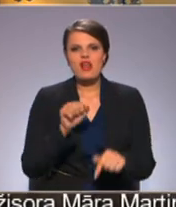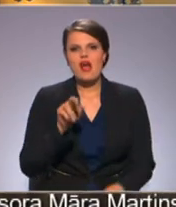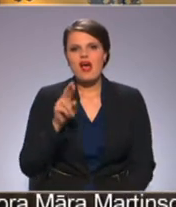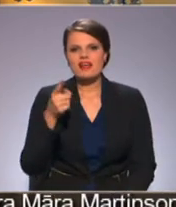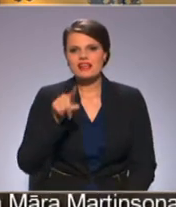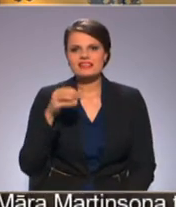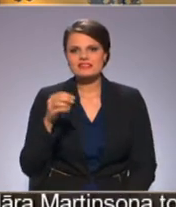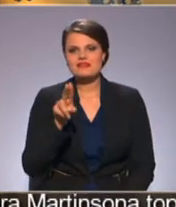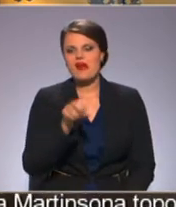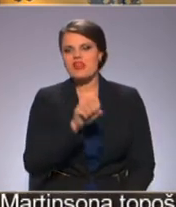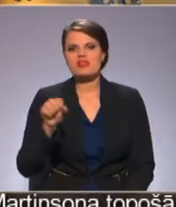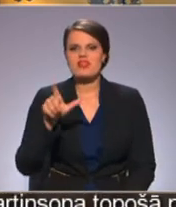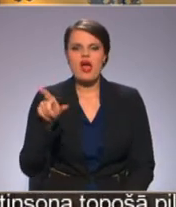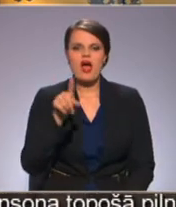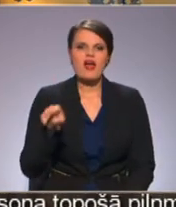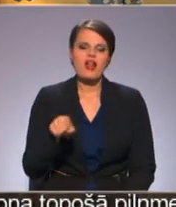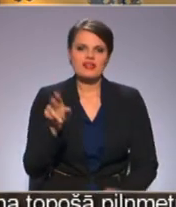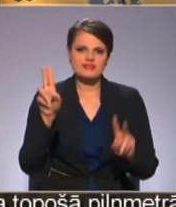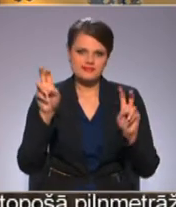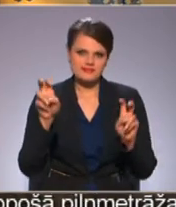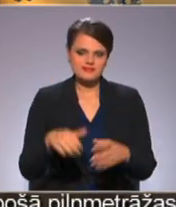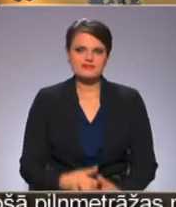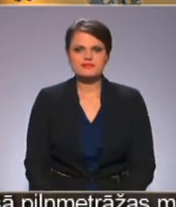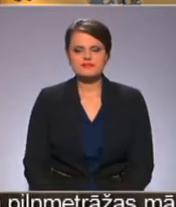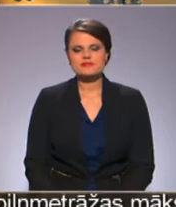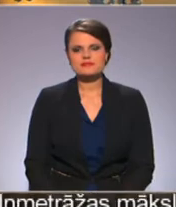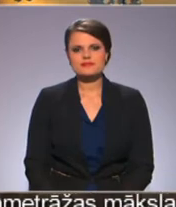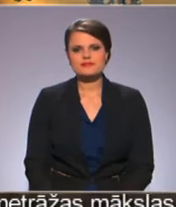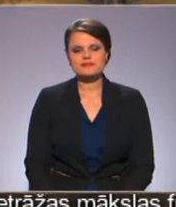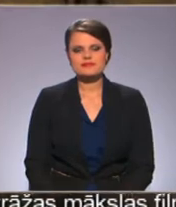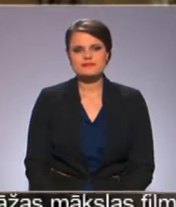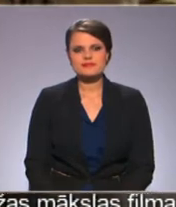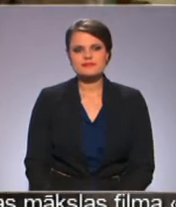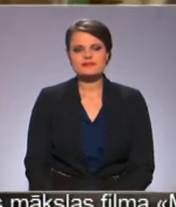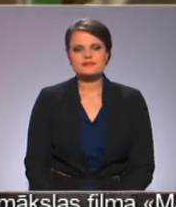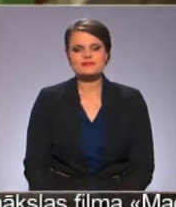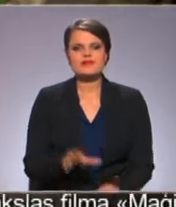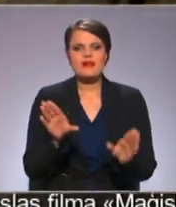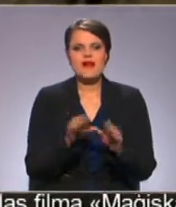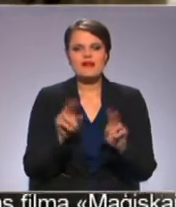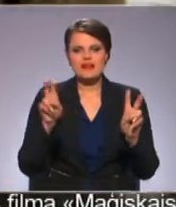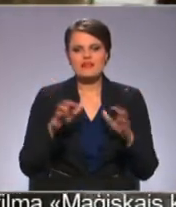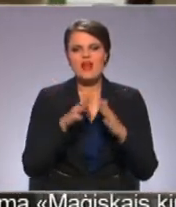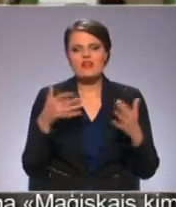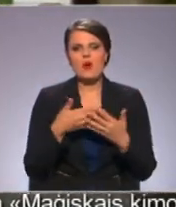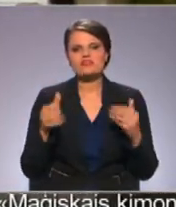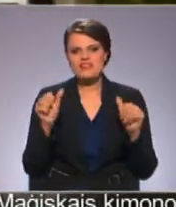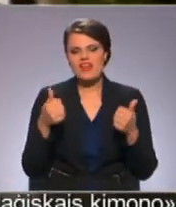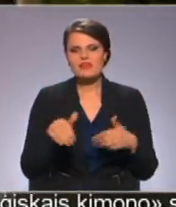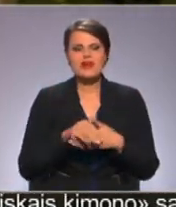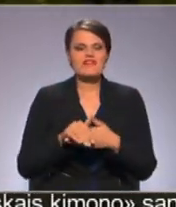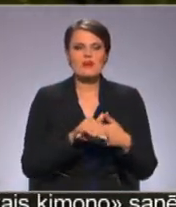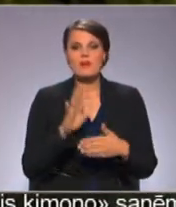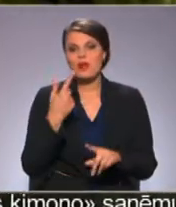Iekārtošanas procesā ielūkojās un savu pasaules uztveri paplašināja Anete Lesīte. Ar devīzi daudzveidība vienotībā jau